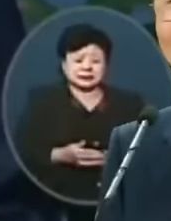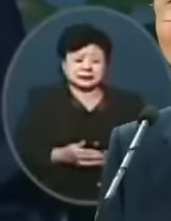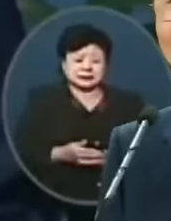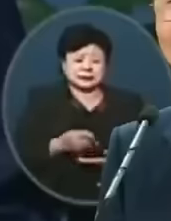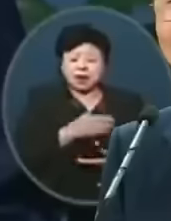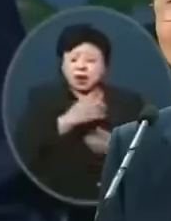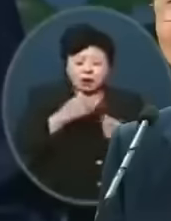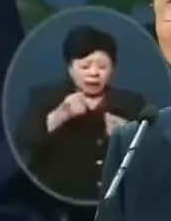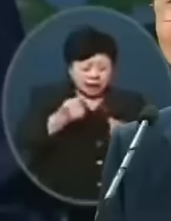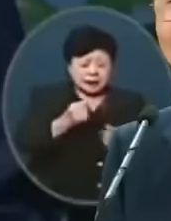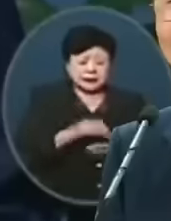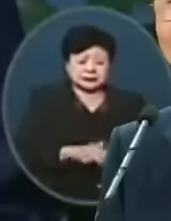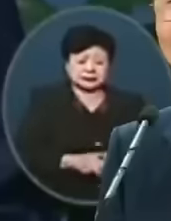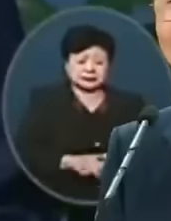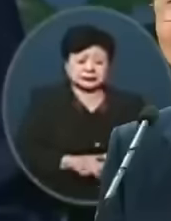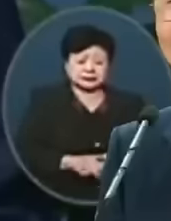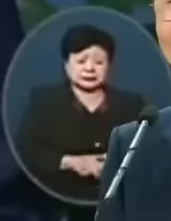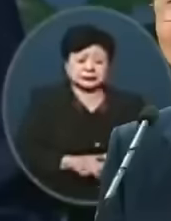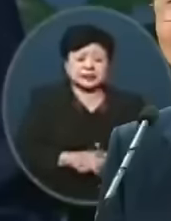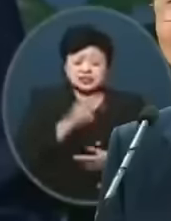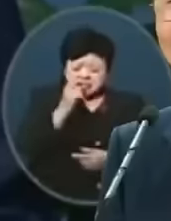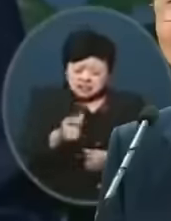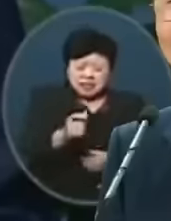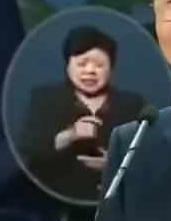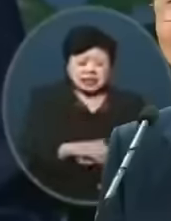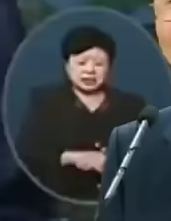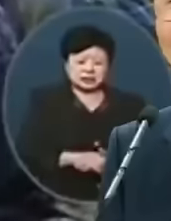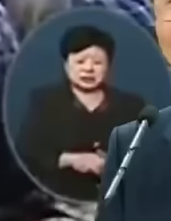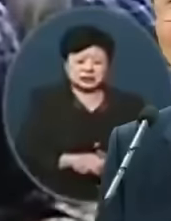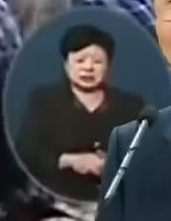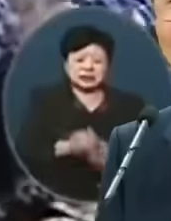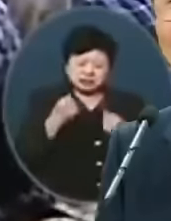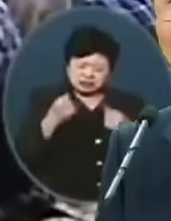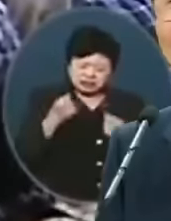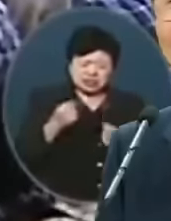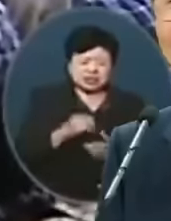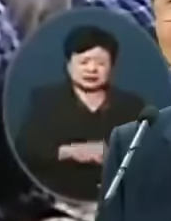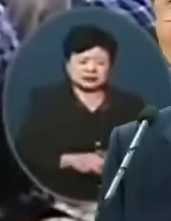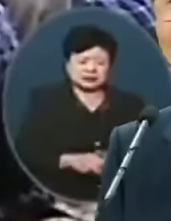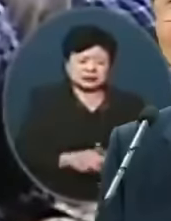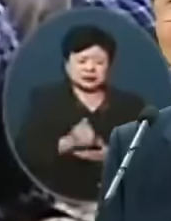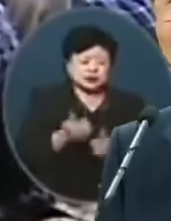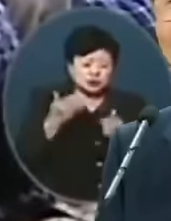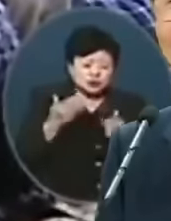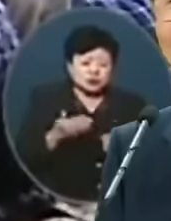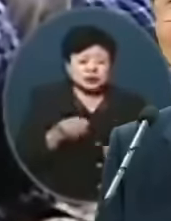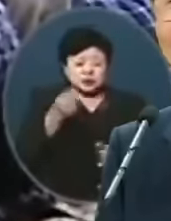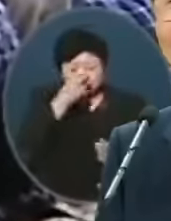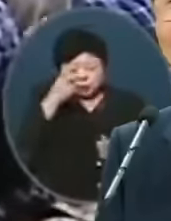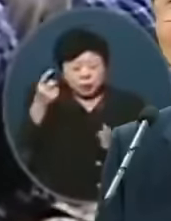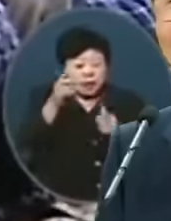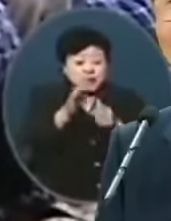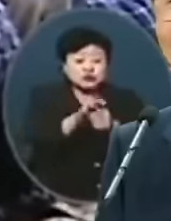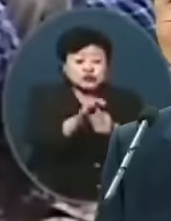너는 건강하다. 너는 튼튼하다. 너는 씩씩하다. 주께서 너를